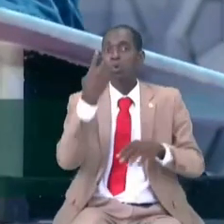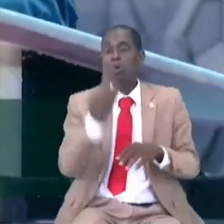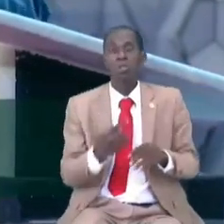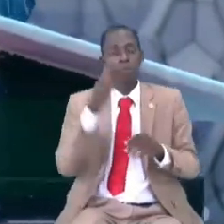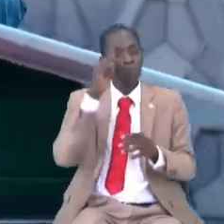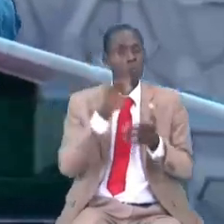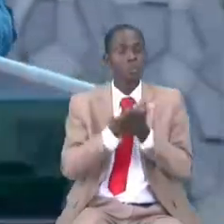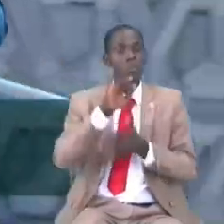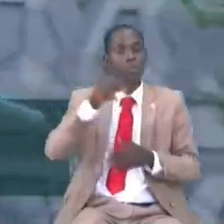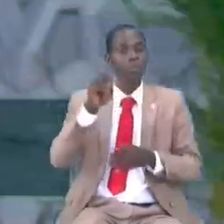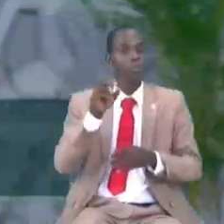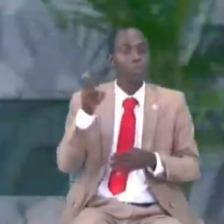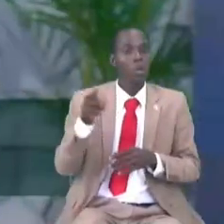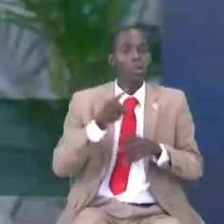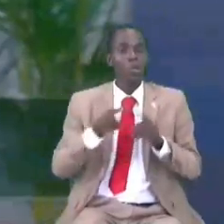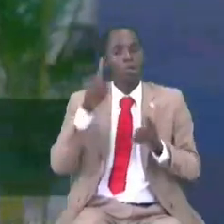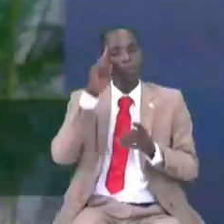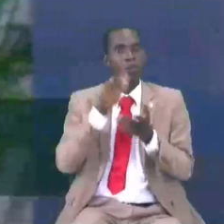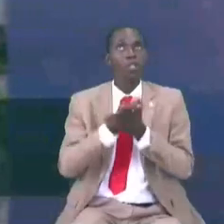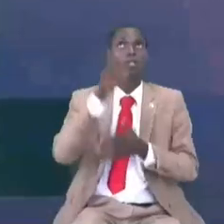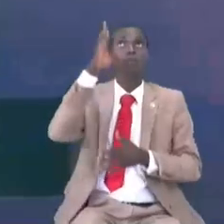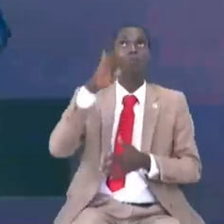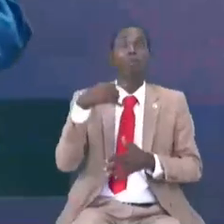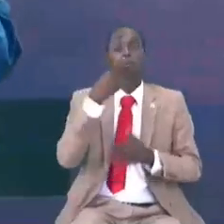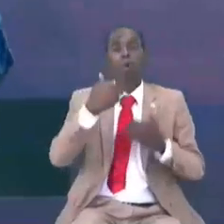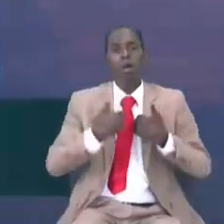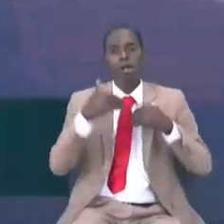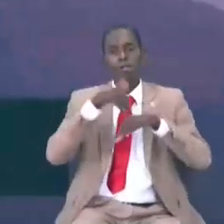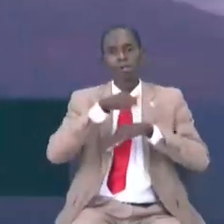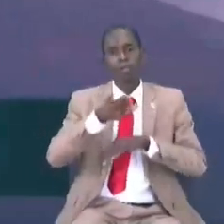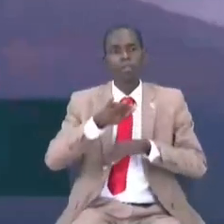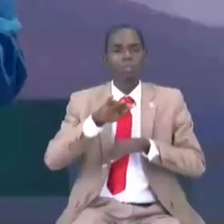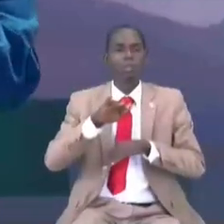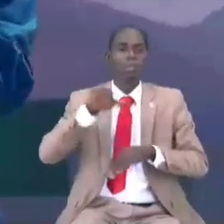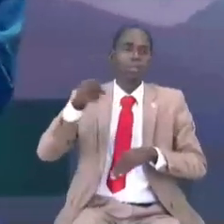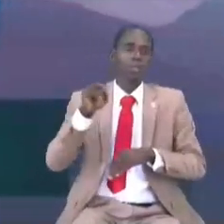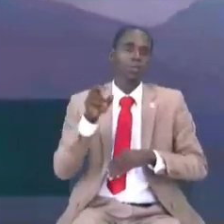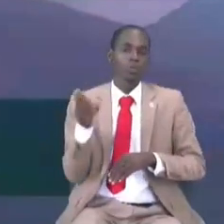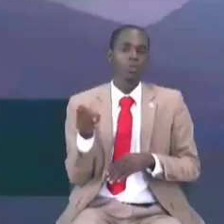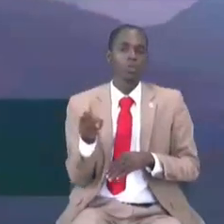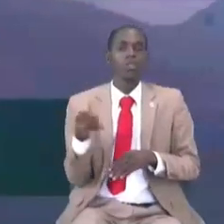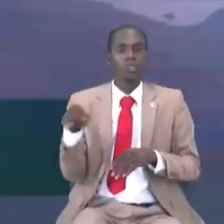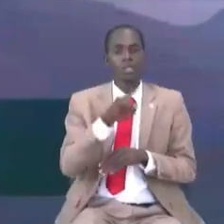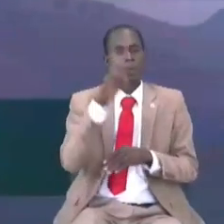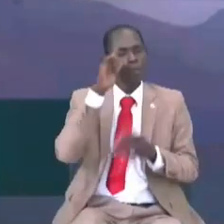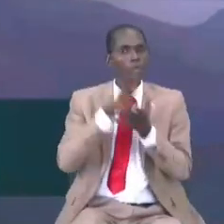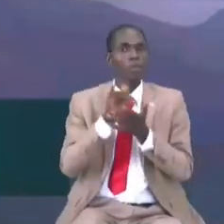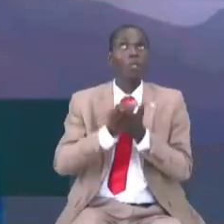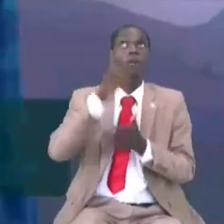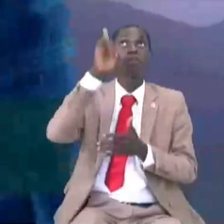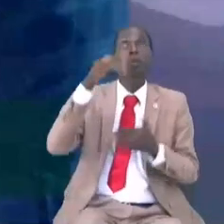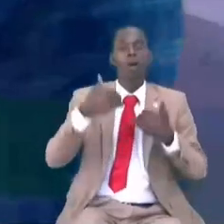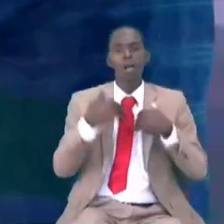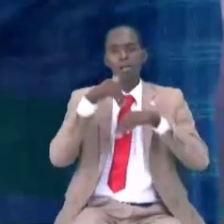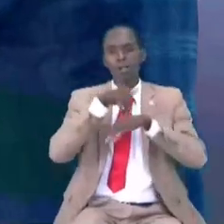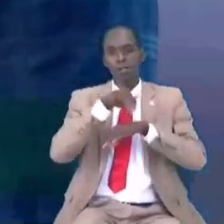Jonas. Ils ont cru que Dieu l'avait envoyé. Et ils ont cru la proclamation qu'il